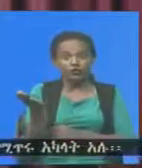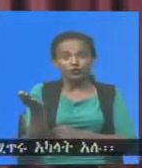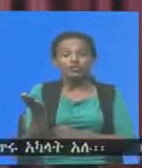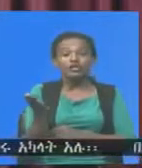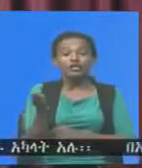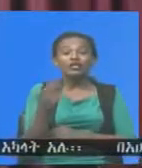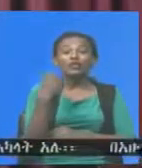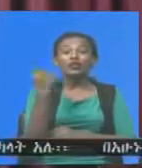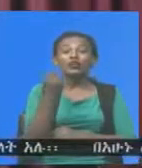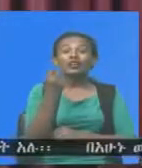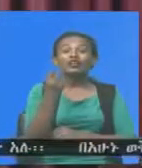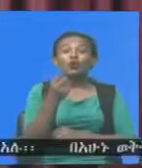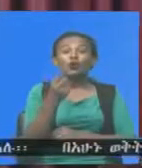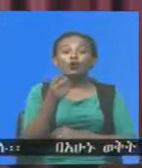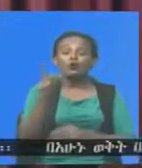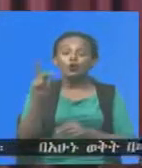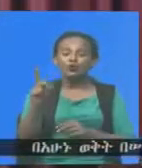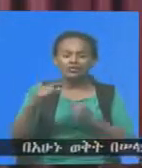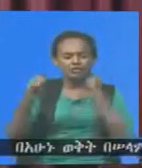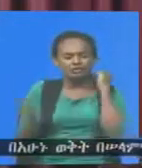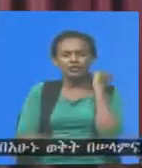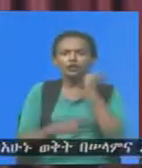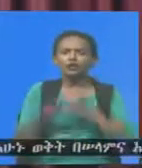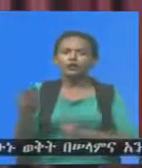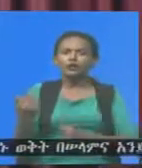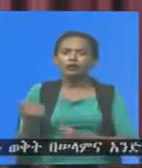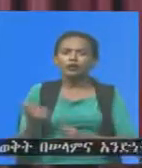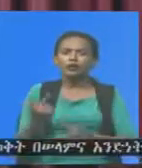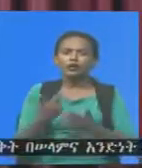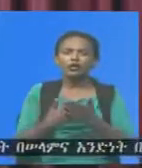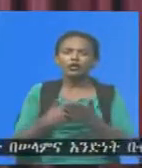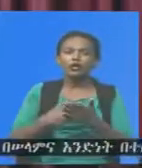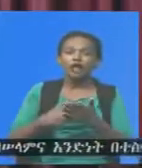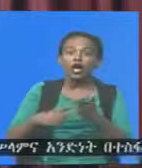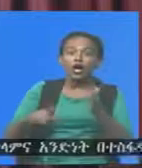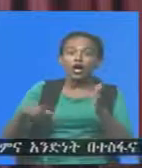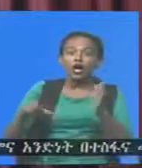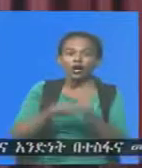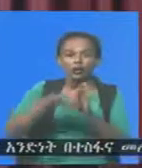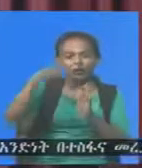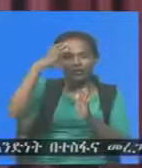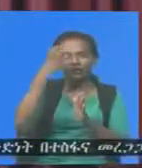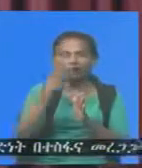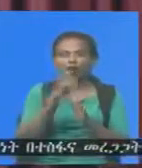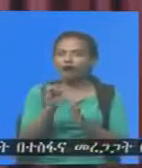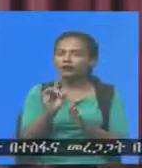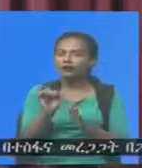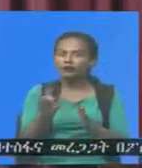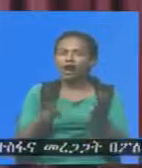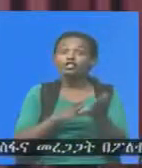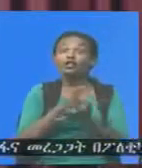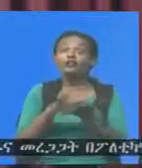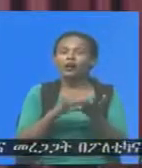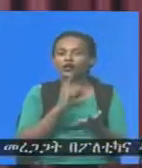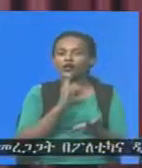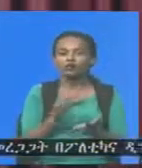የየወረዳው ፖሊስ ሲገርፍ ነበር። ይህ ህገ መንግስታዊ ነው? አሸባሪ ነው እሱ ፖሊስ።